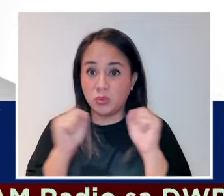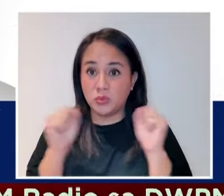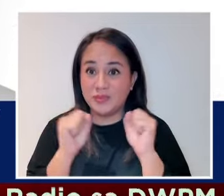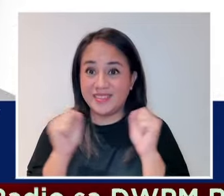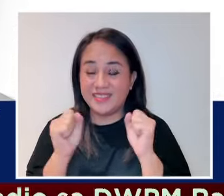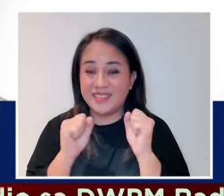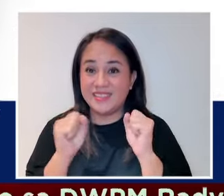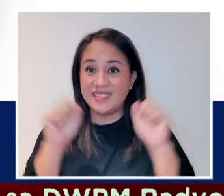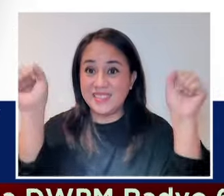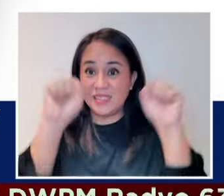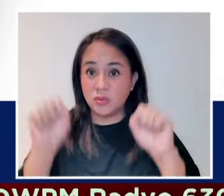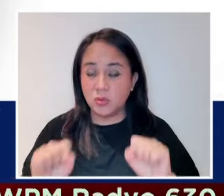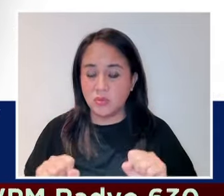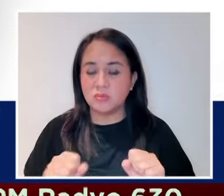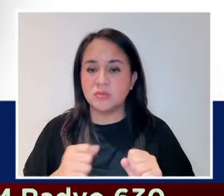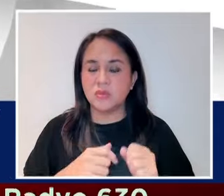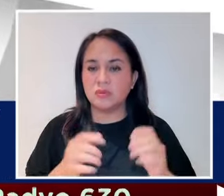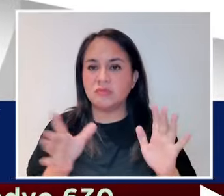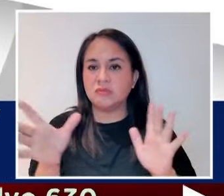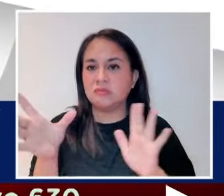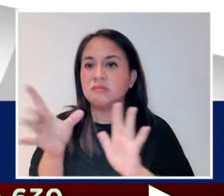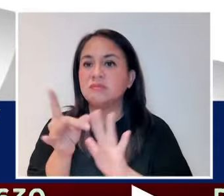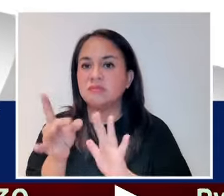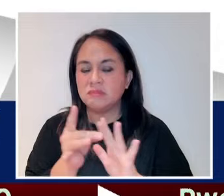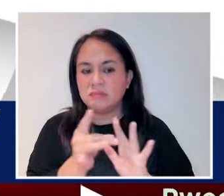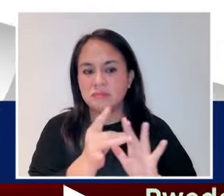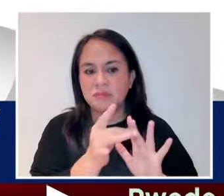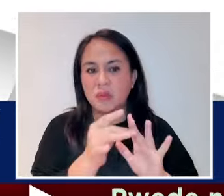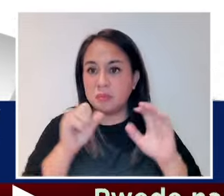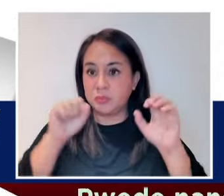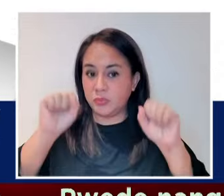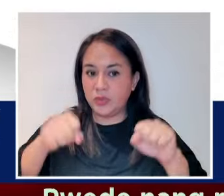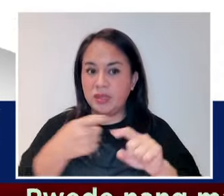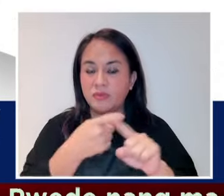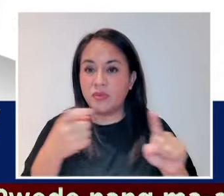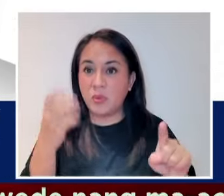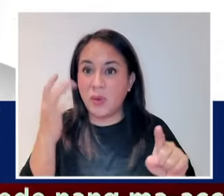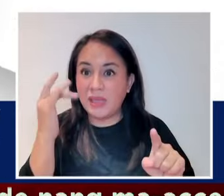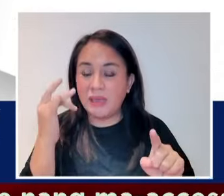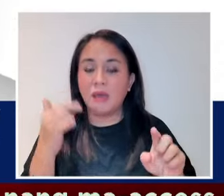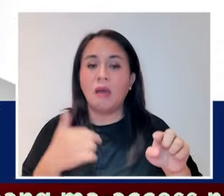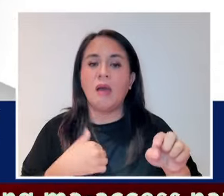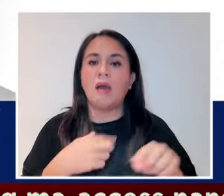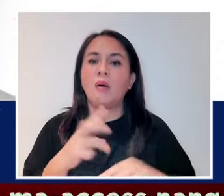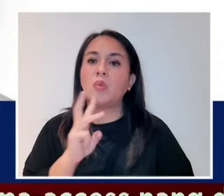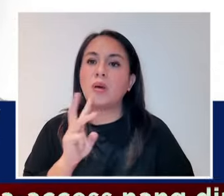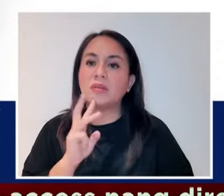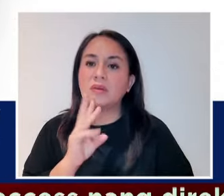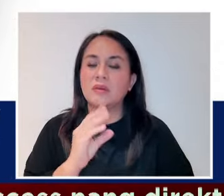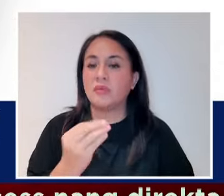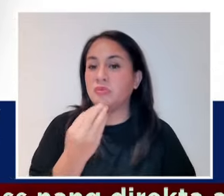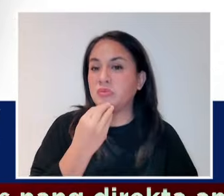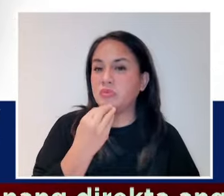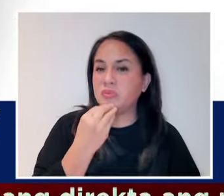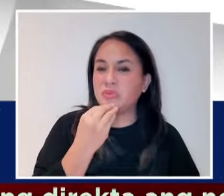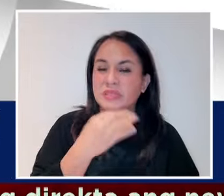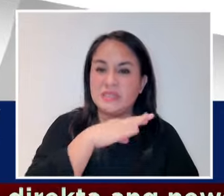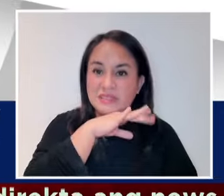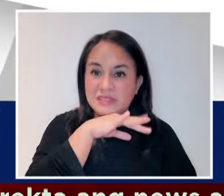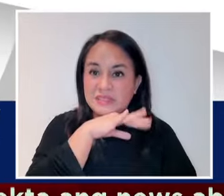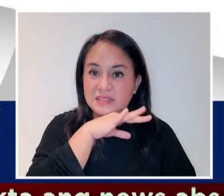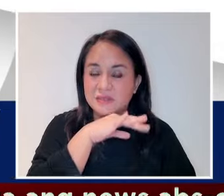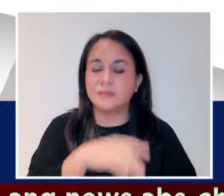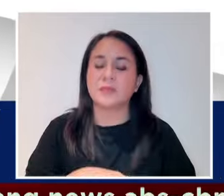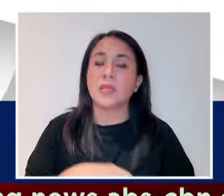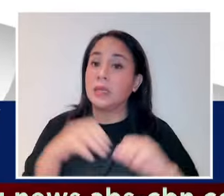the transmission could be possibly from contaminated food and water. And they can be